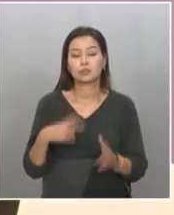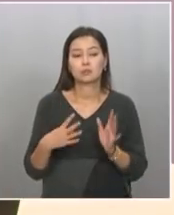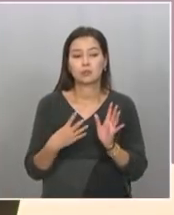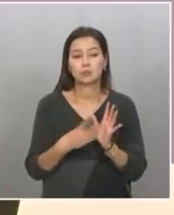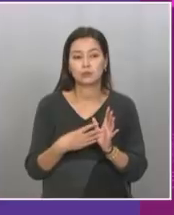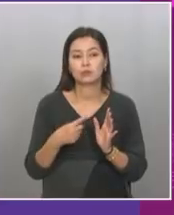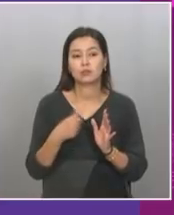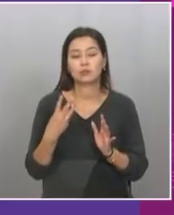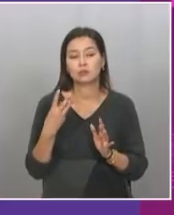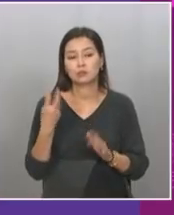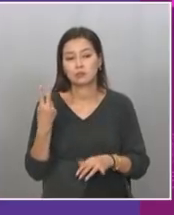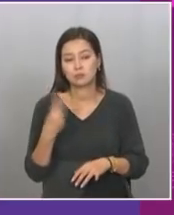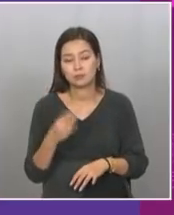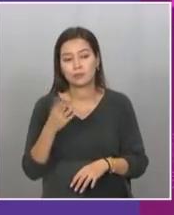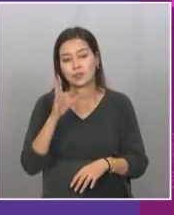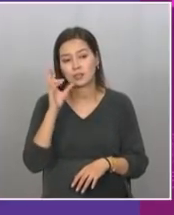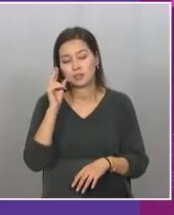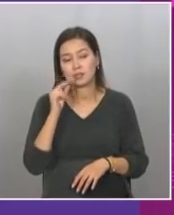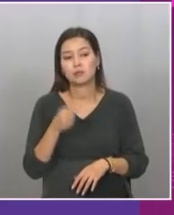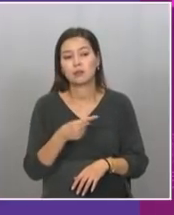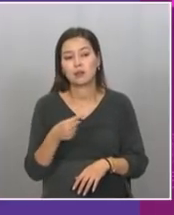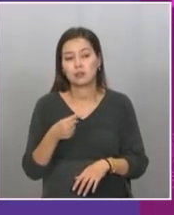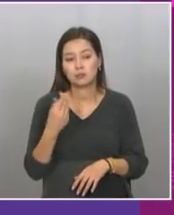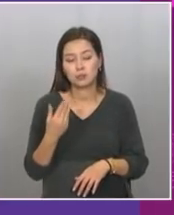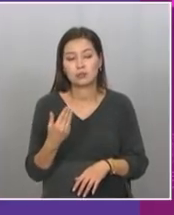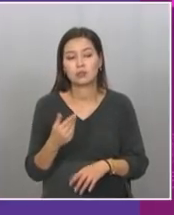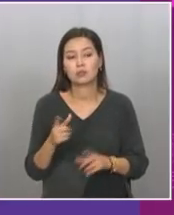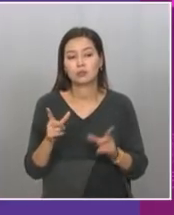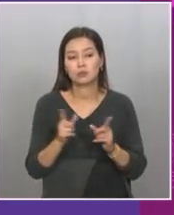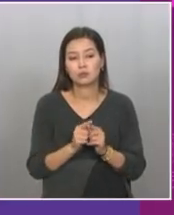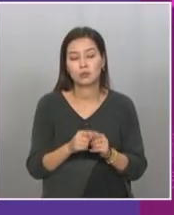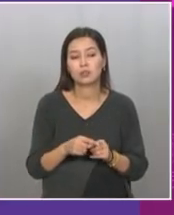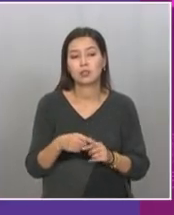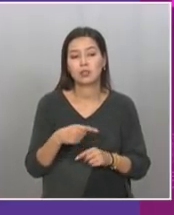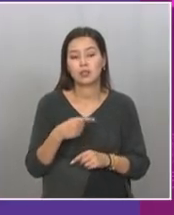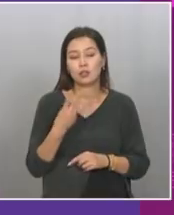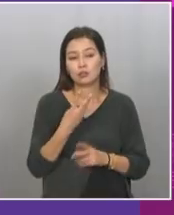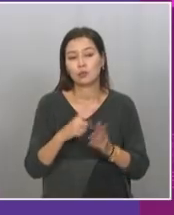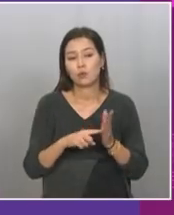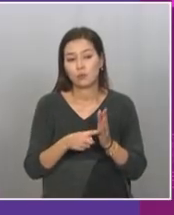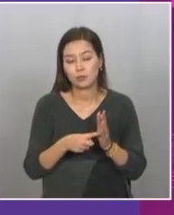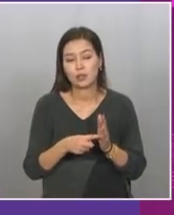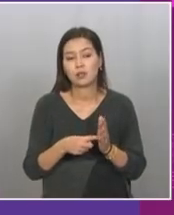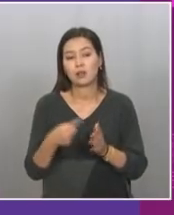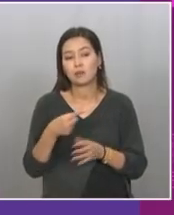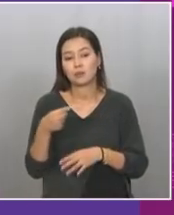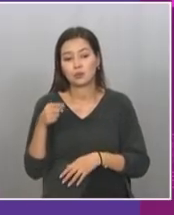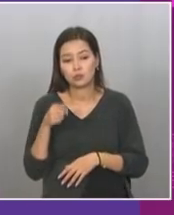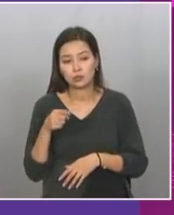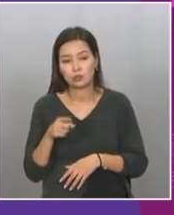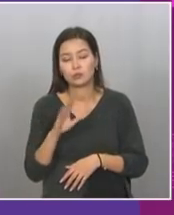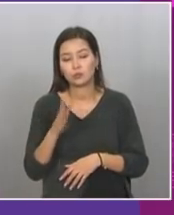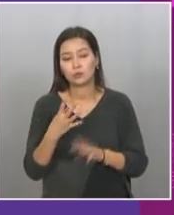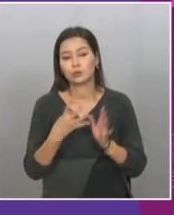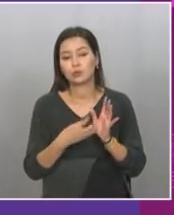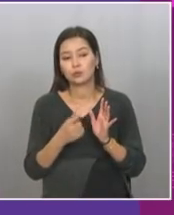329 пен 320 сандарының айырмасының мәнін 3-ке көбейтіп, 1000-нан азайтсақ, өрнектің